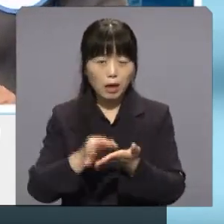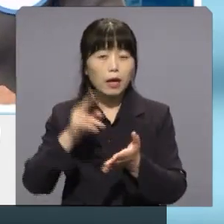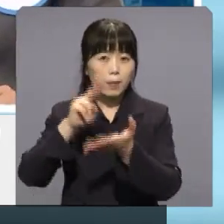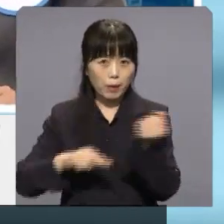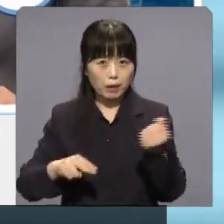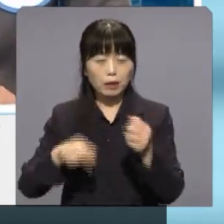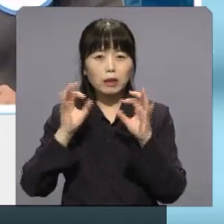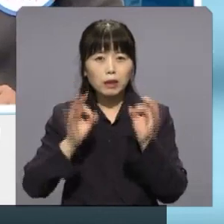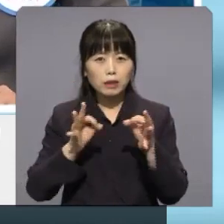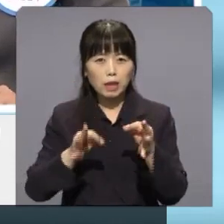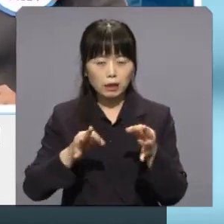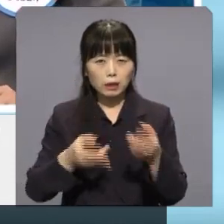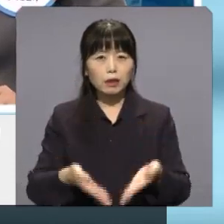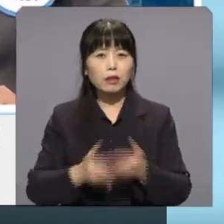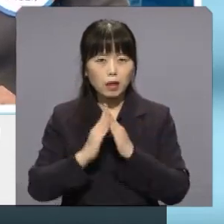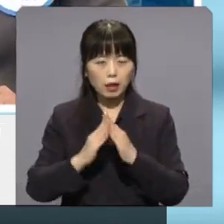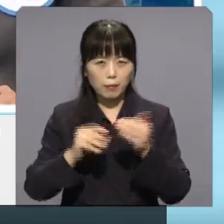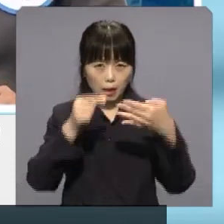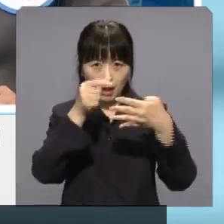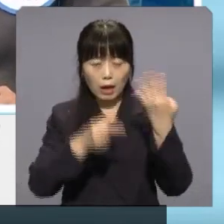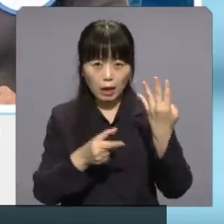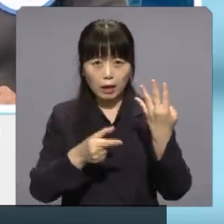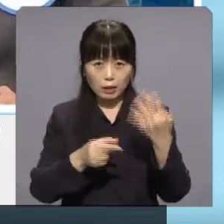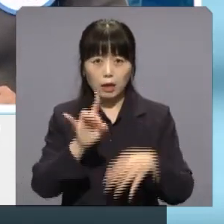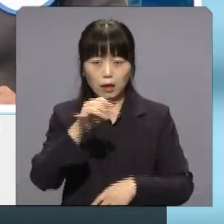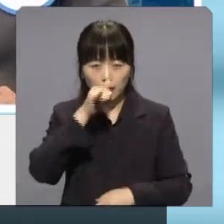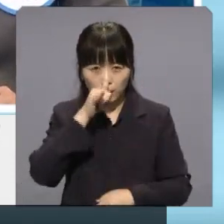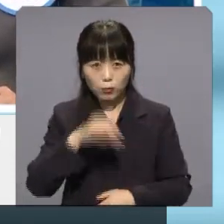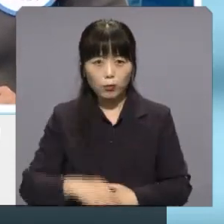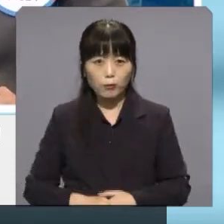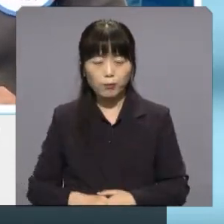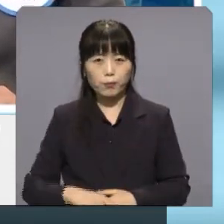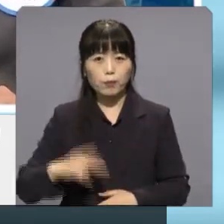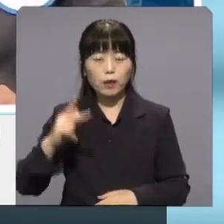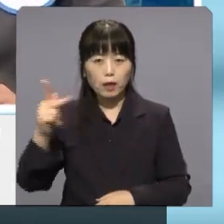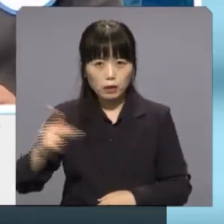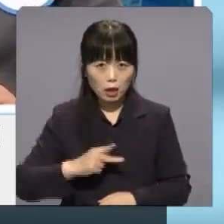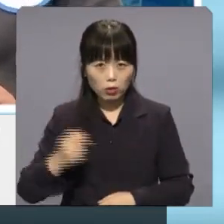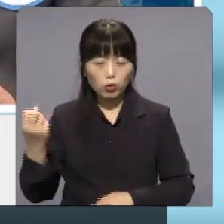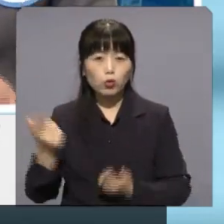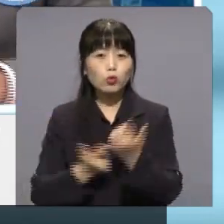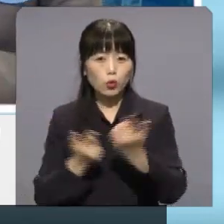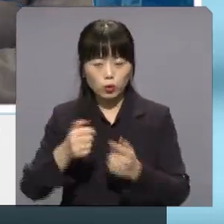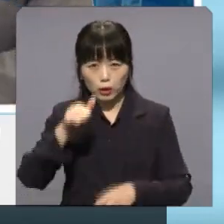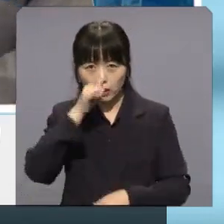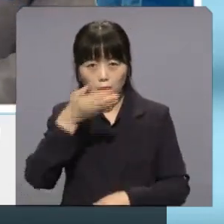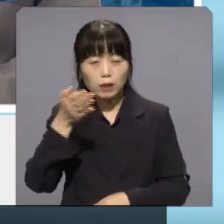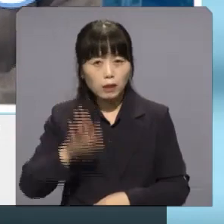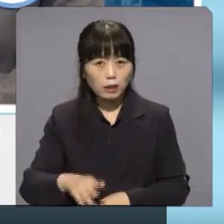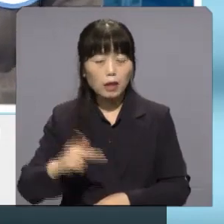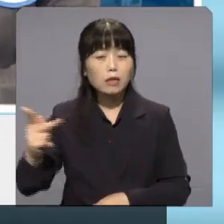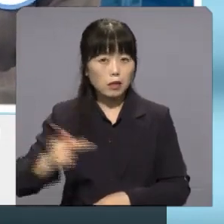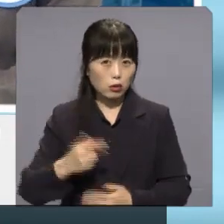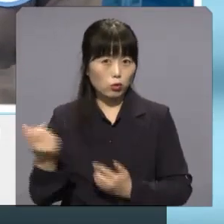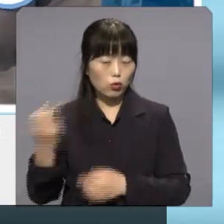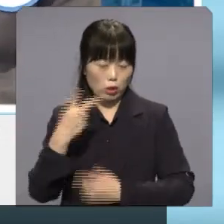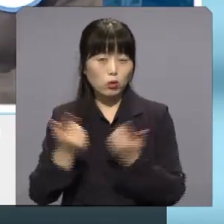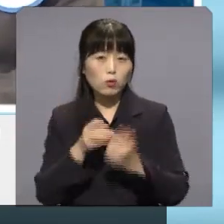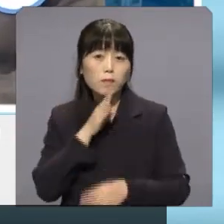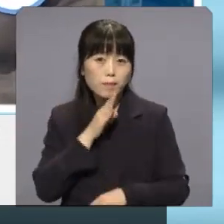은행들은 1 설립 하자는 안이 하나가 있는거구요 즉 주택금융 미 파이네 지금 대출 가다 다시 재조정을 하는 거죠 나는 뭐